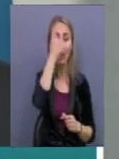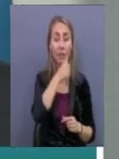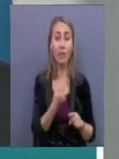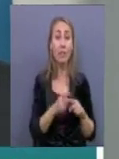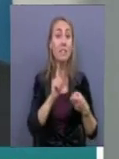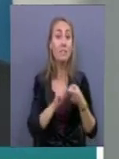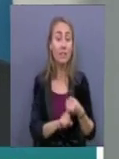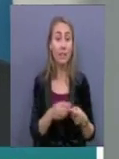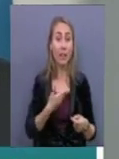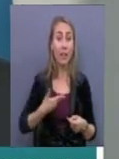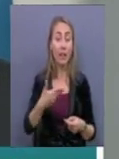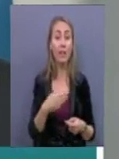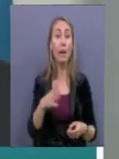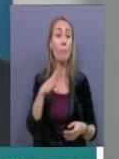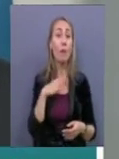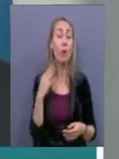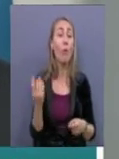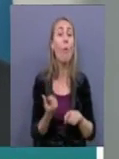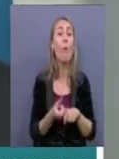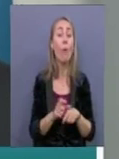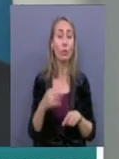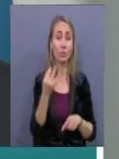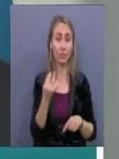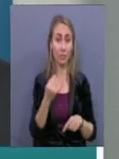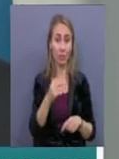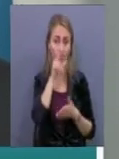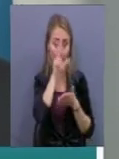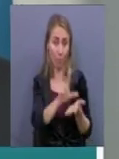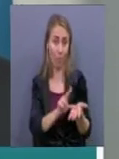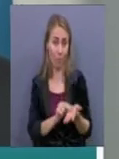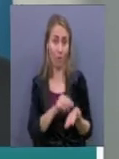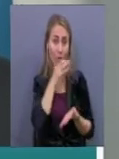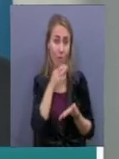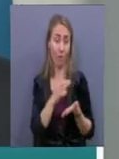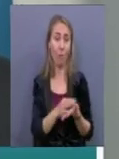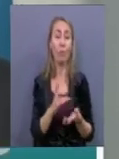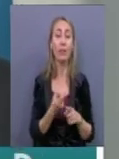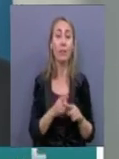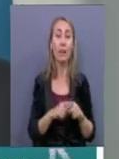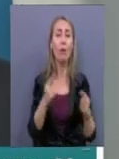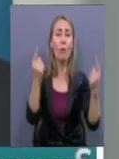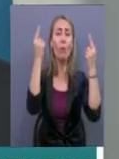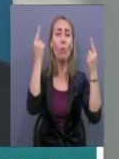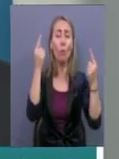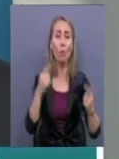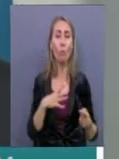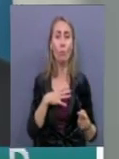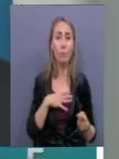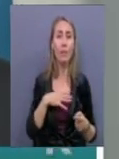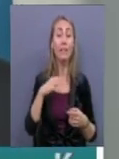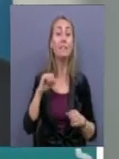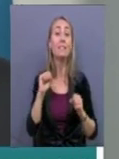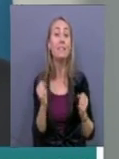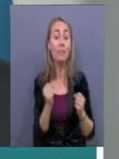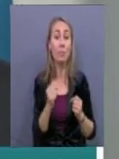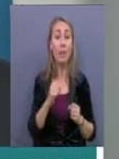ұйымдастырған мемлекеттердің тәжірибесін зерделеуге мүдделіміз. Мысалы, Сочидегі қысқы олимпиада ойындары, немесе Бакуде өткен ислам